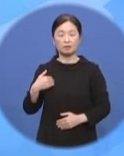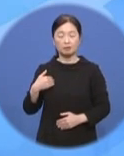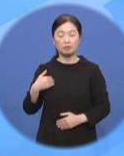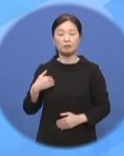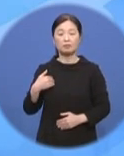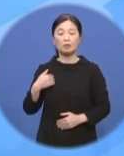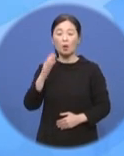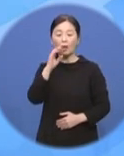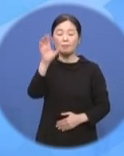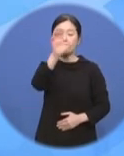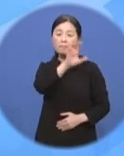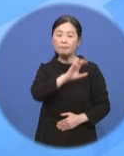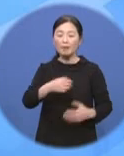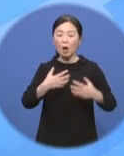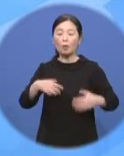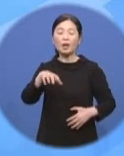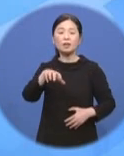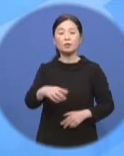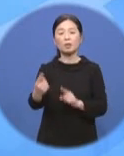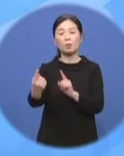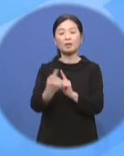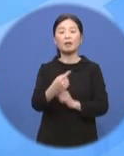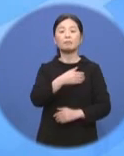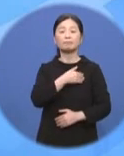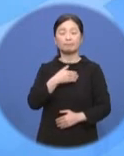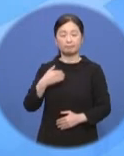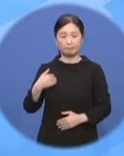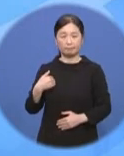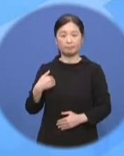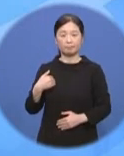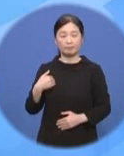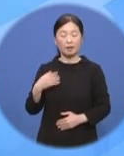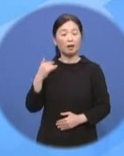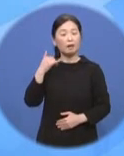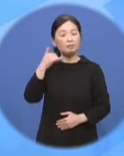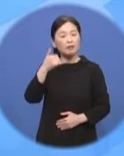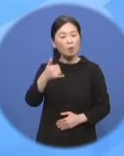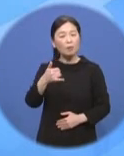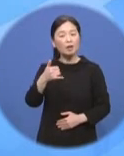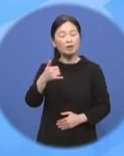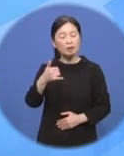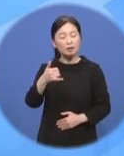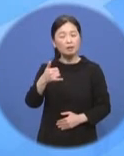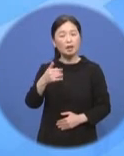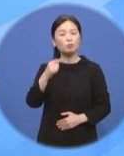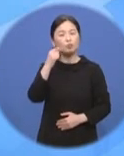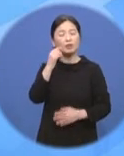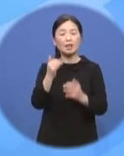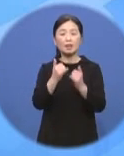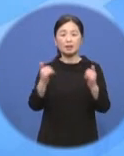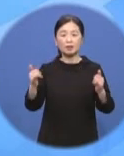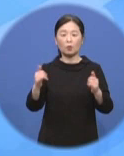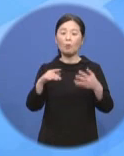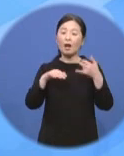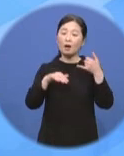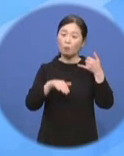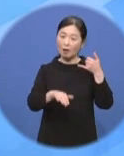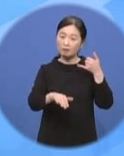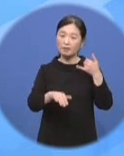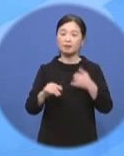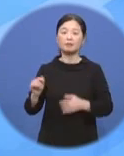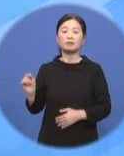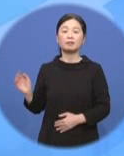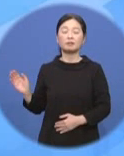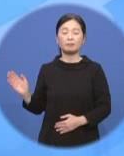所でも対応しています。電話でのご相談が難しい方は、ファックス